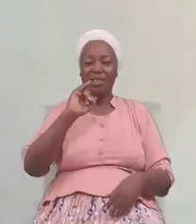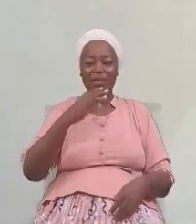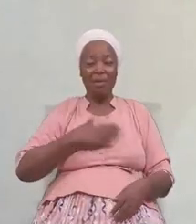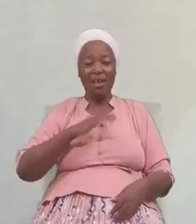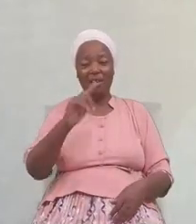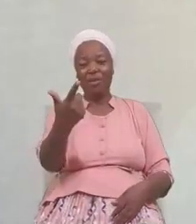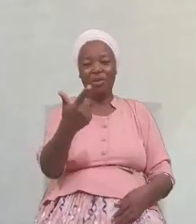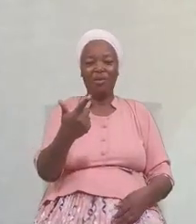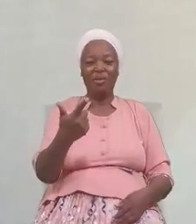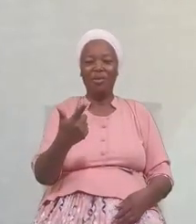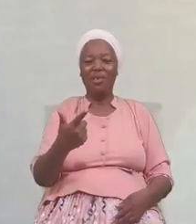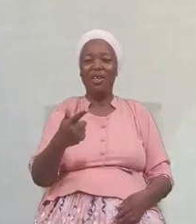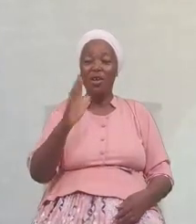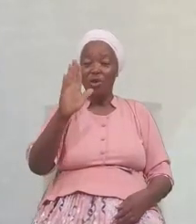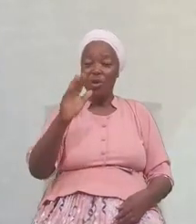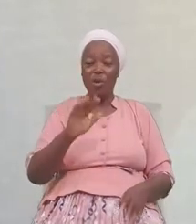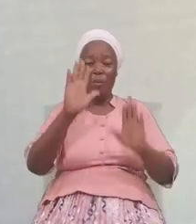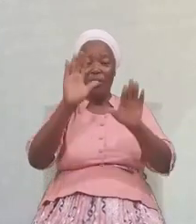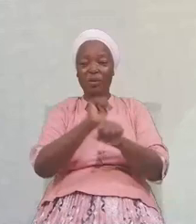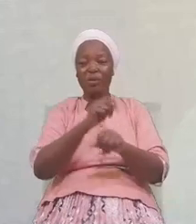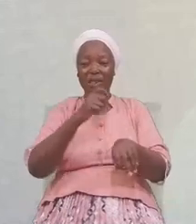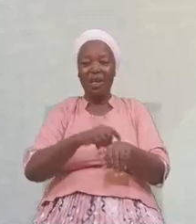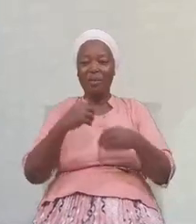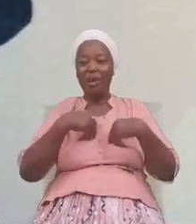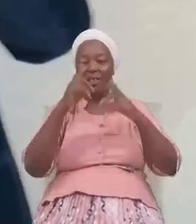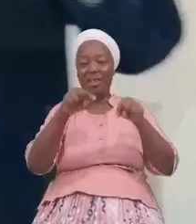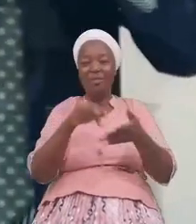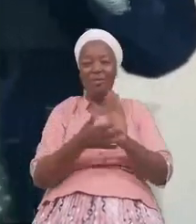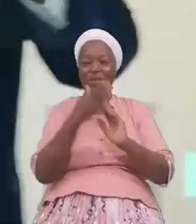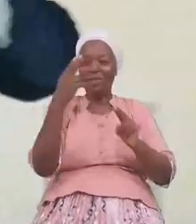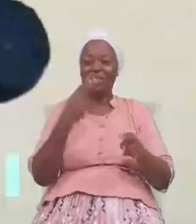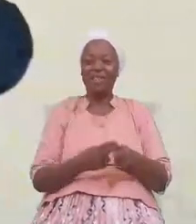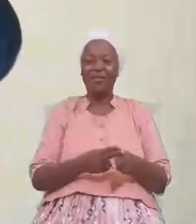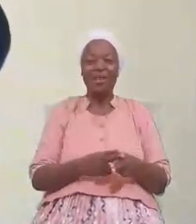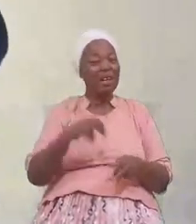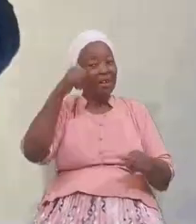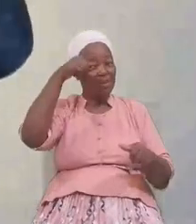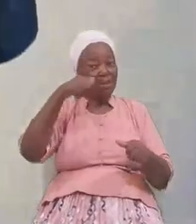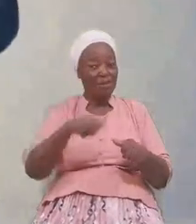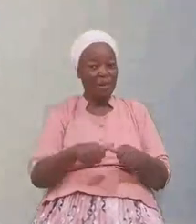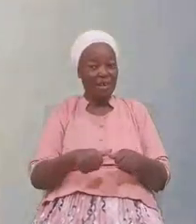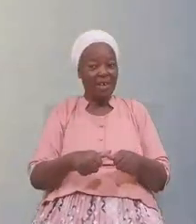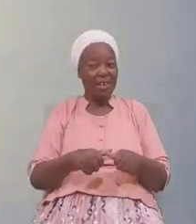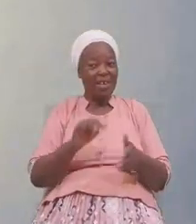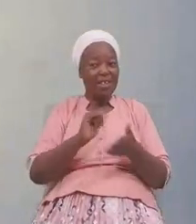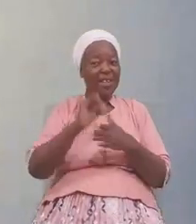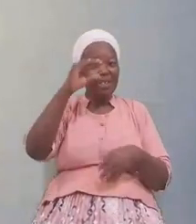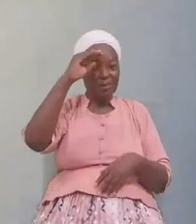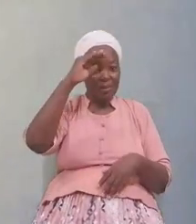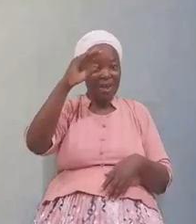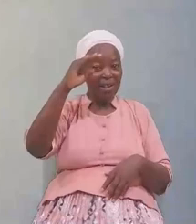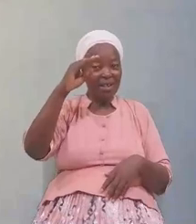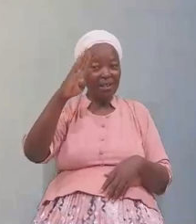Ton heure de miracle est venue. Rappelez-vous, cet homme de